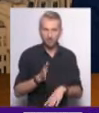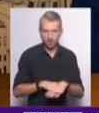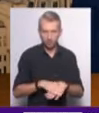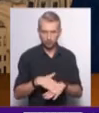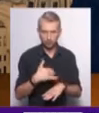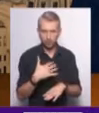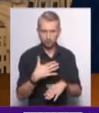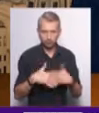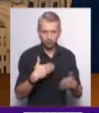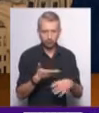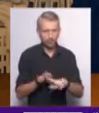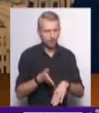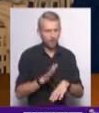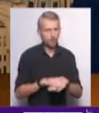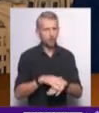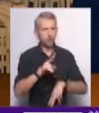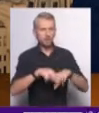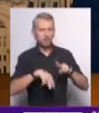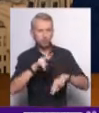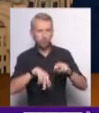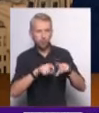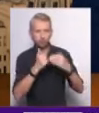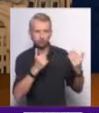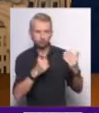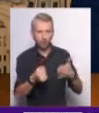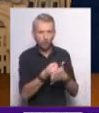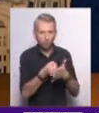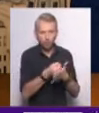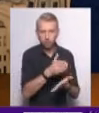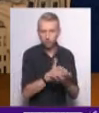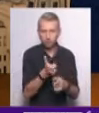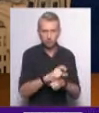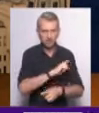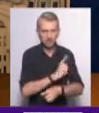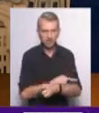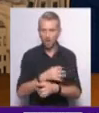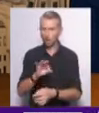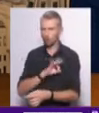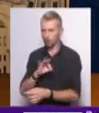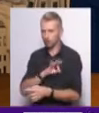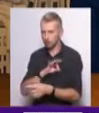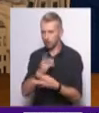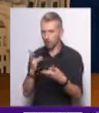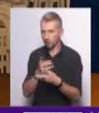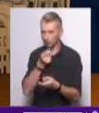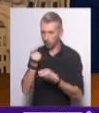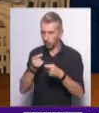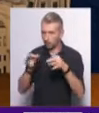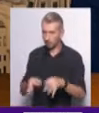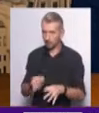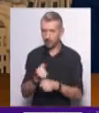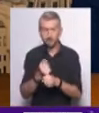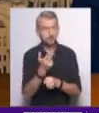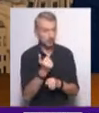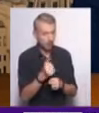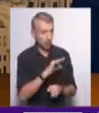Тому що забудовне лобі є дуже велике. Юридичні нюанси потрібно зробити дуже чіткими. А вже ж юридичні нюанси, і є